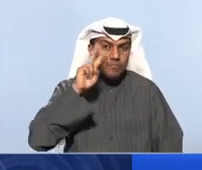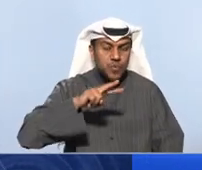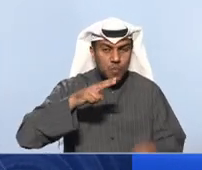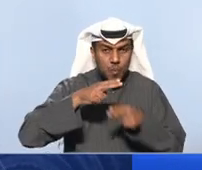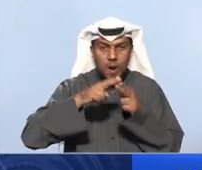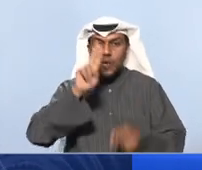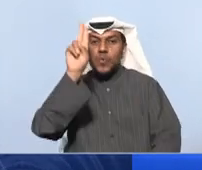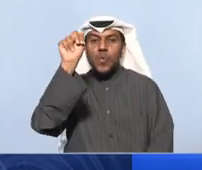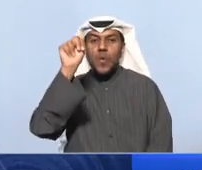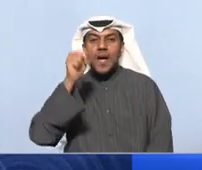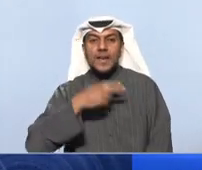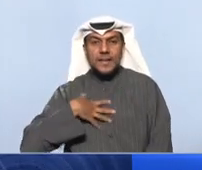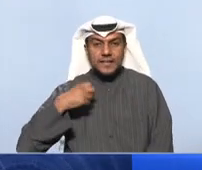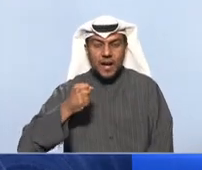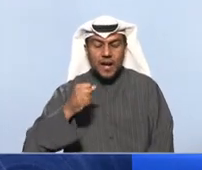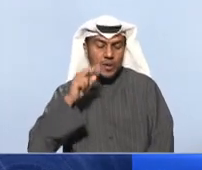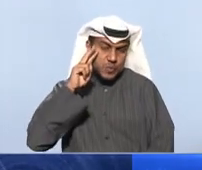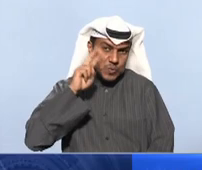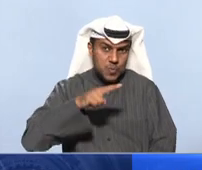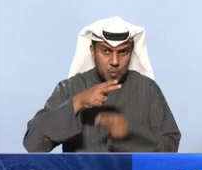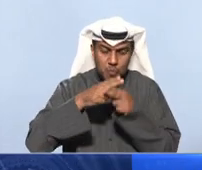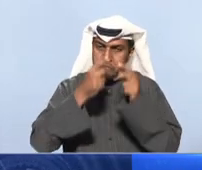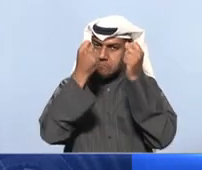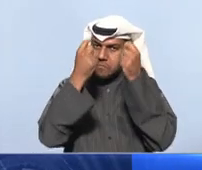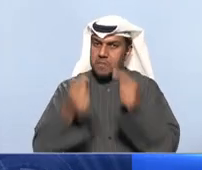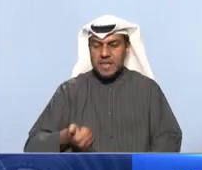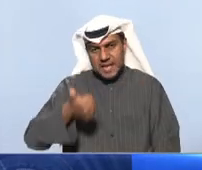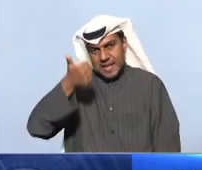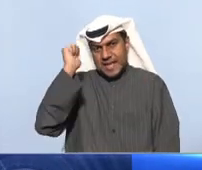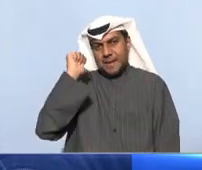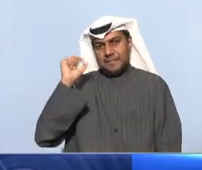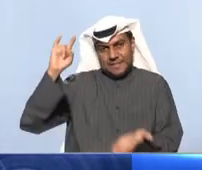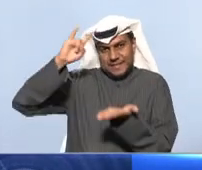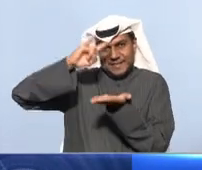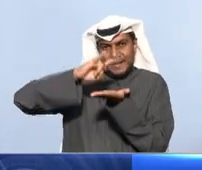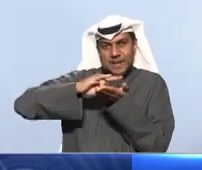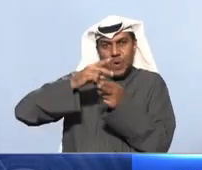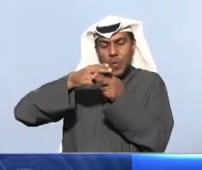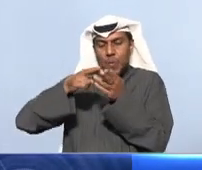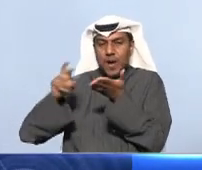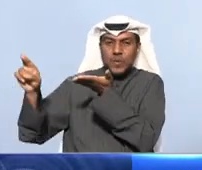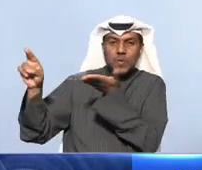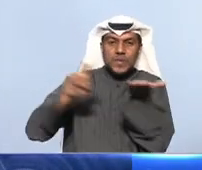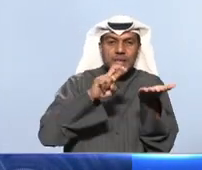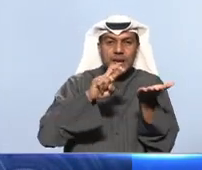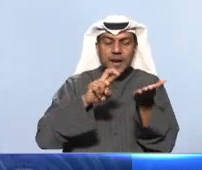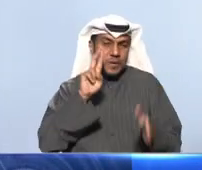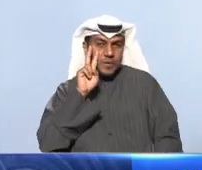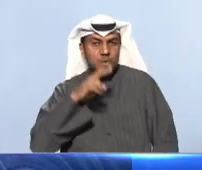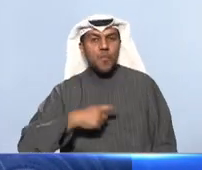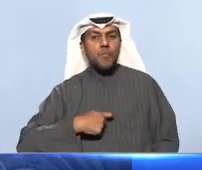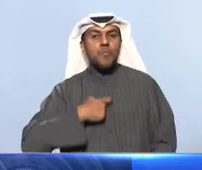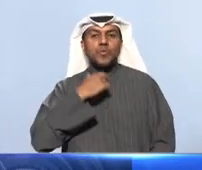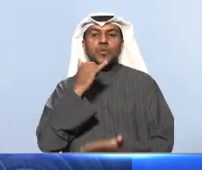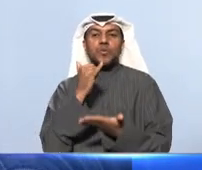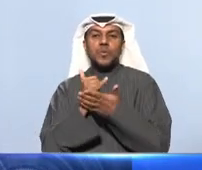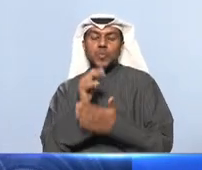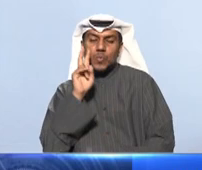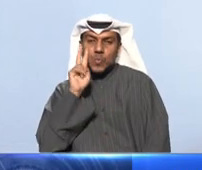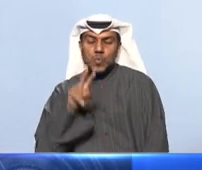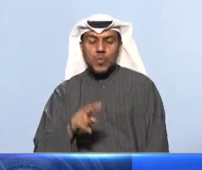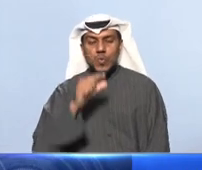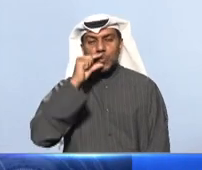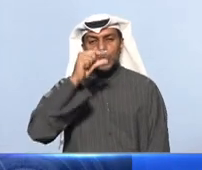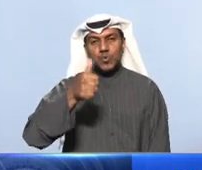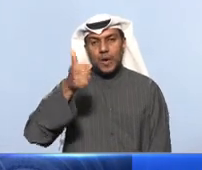على لزيارة في وزارة الصحة بالأمس، حيث أشاد المدير الإقليمي لمنظمة الصحة العالمية الدكتور